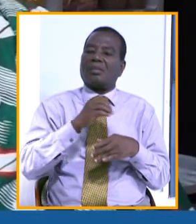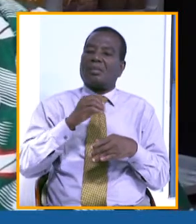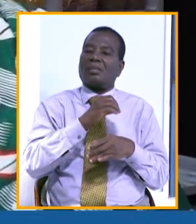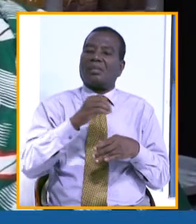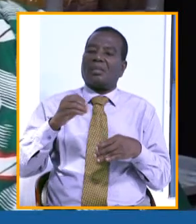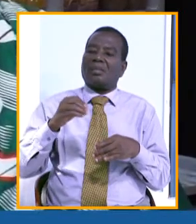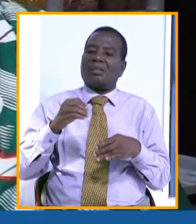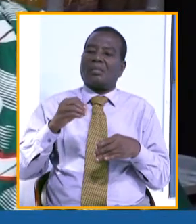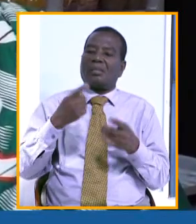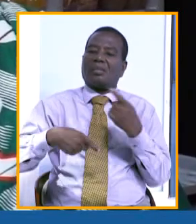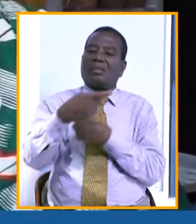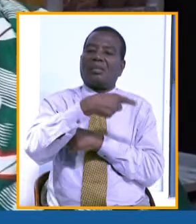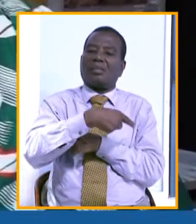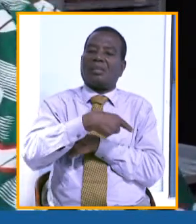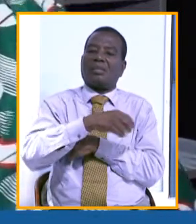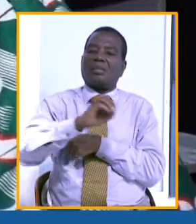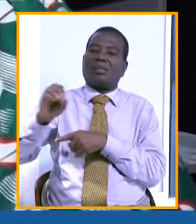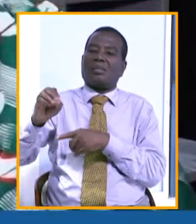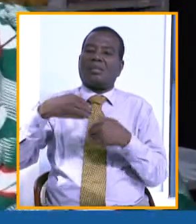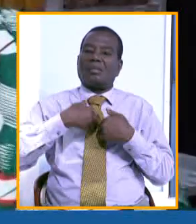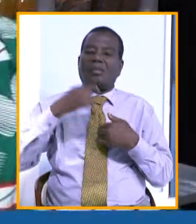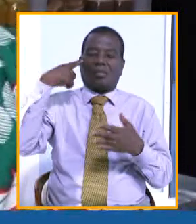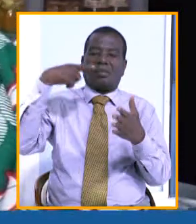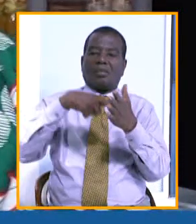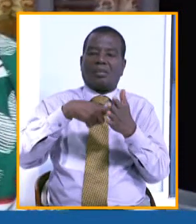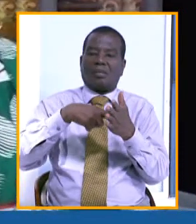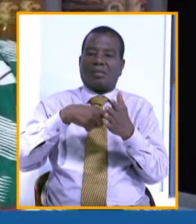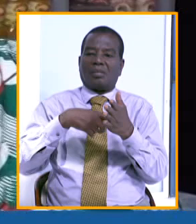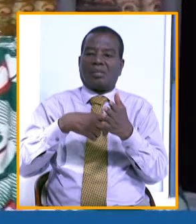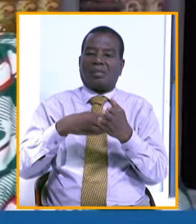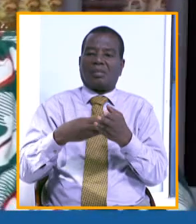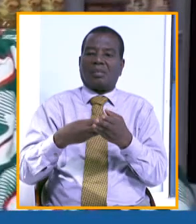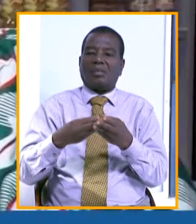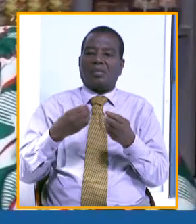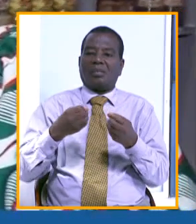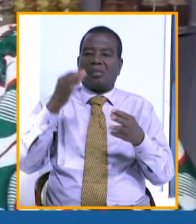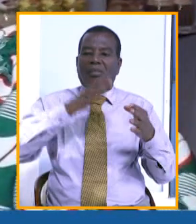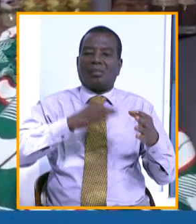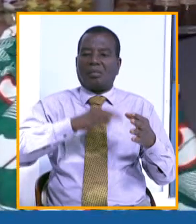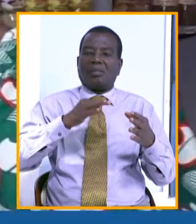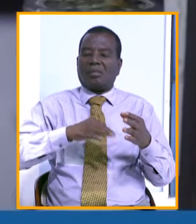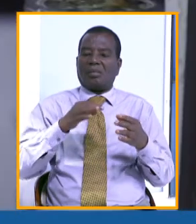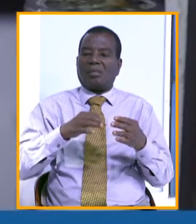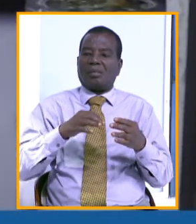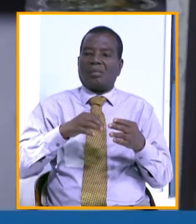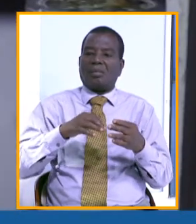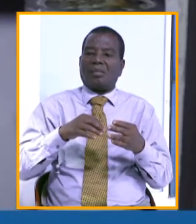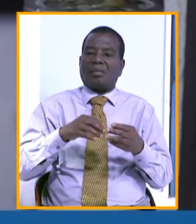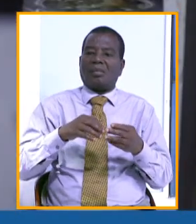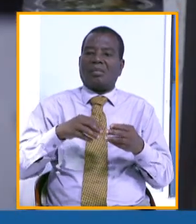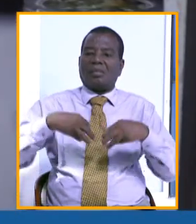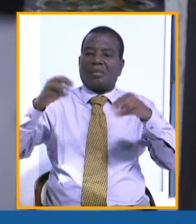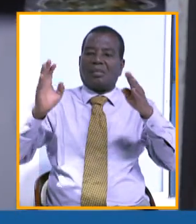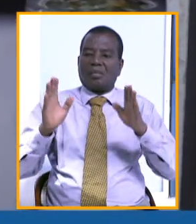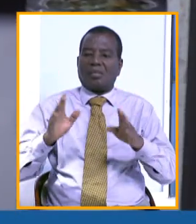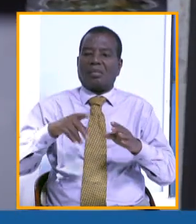Et aujourd'hui, on a constaté qu'il y a des vertus qui sont associées à l'akpi. La boutique a elle-même